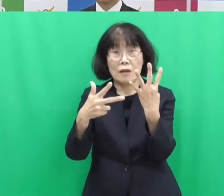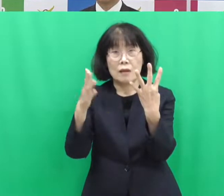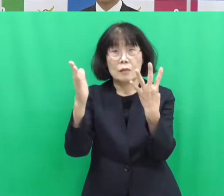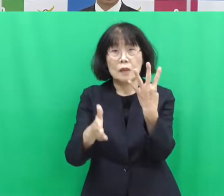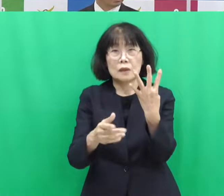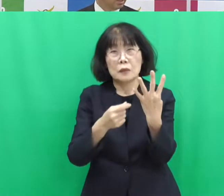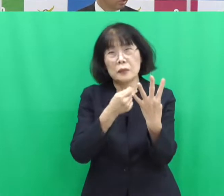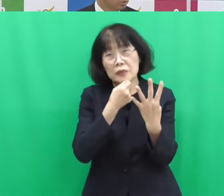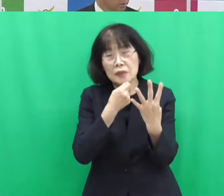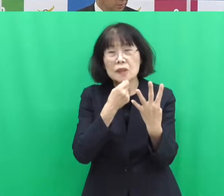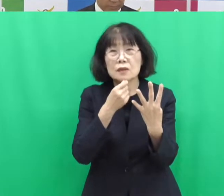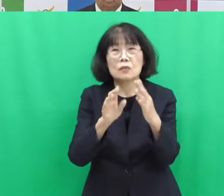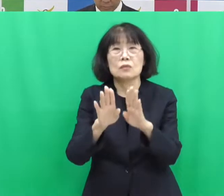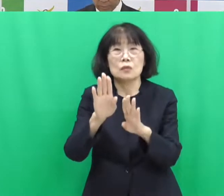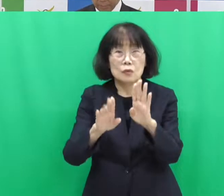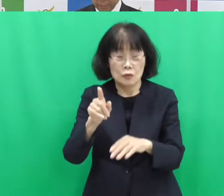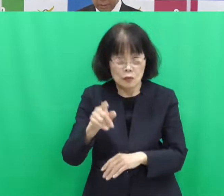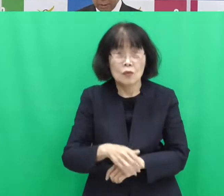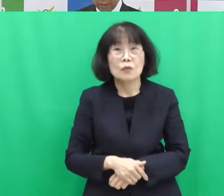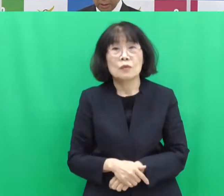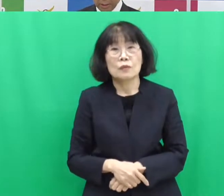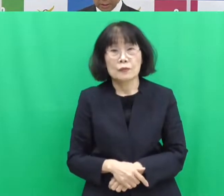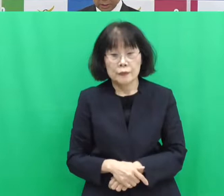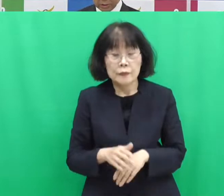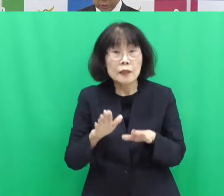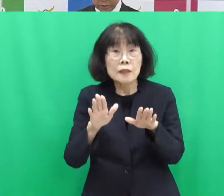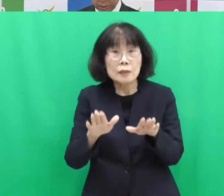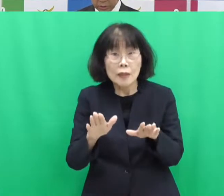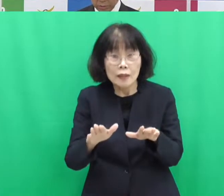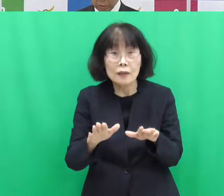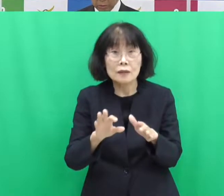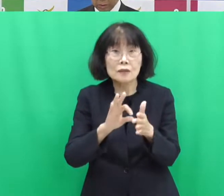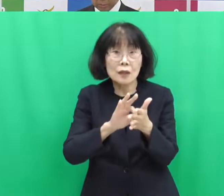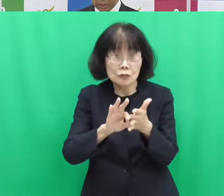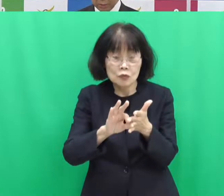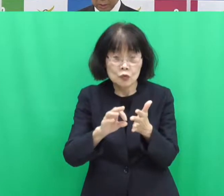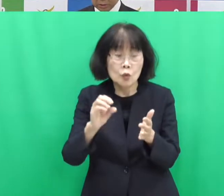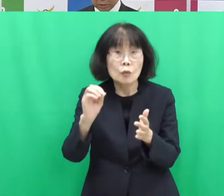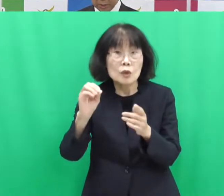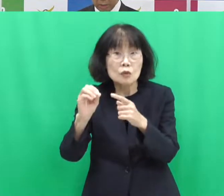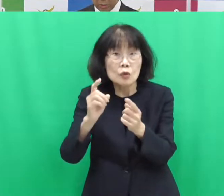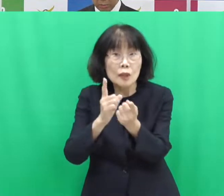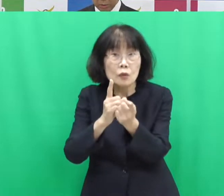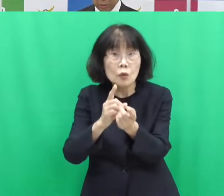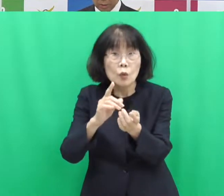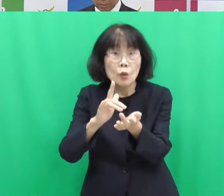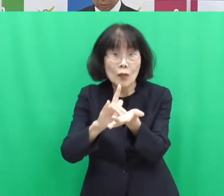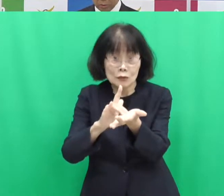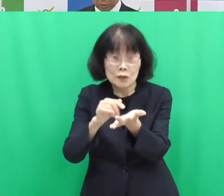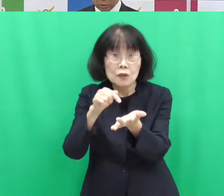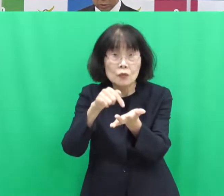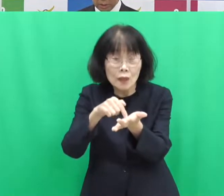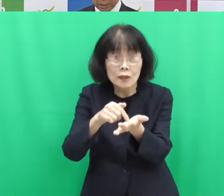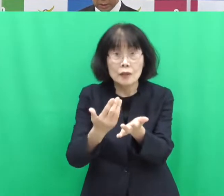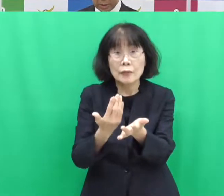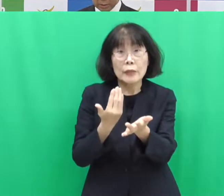低い状況となっております。現在使用しているオミクロン株対応ワクチンはオミクロン株